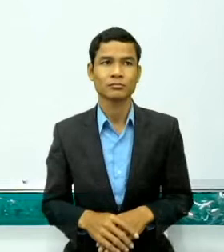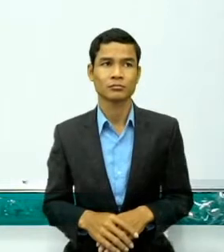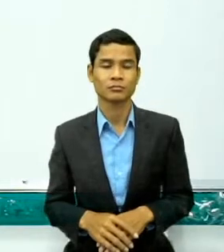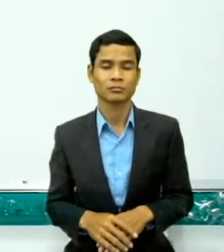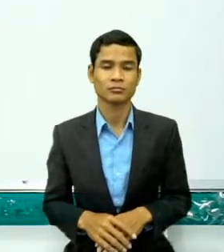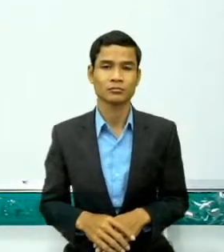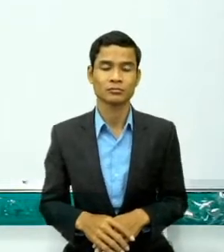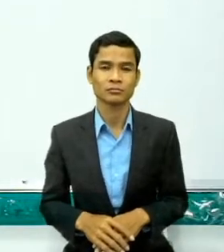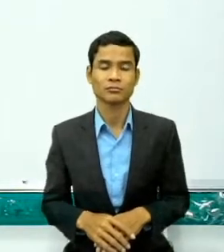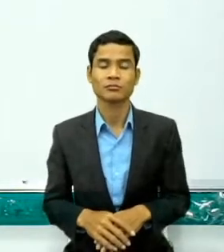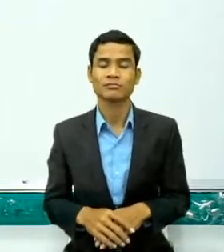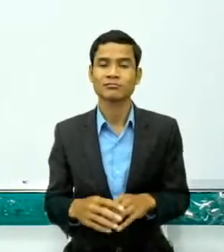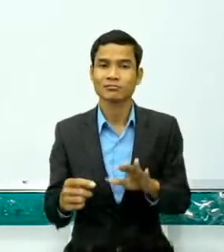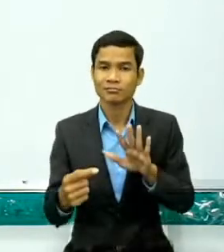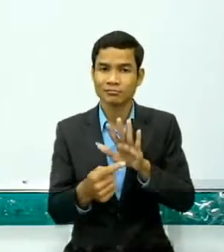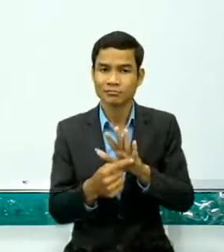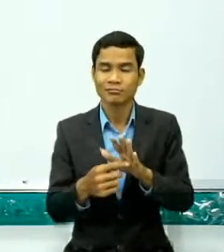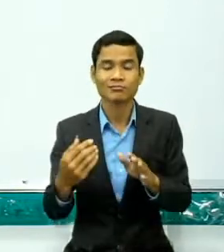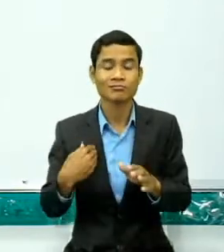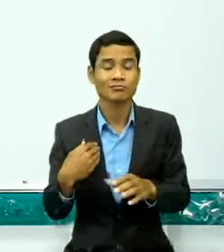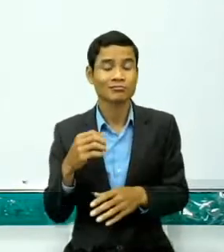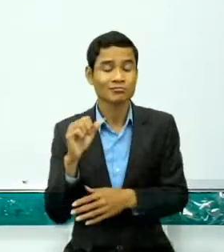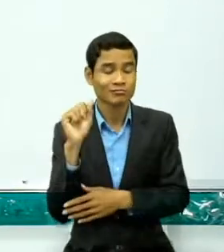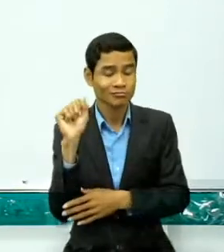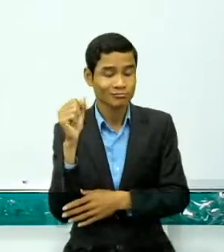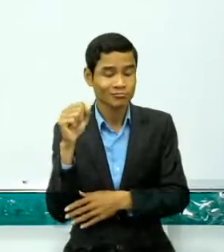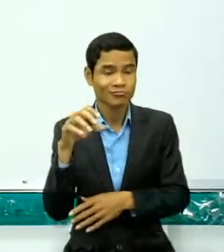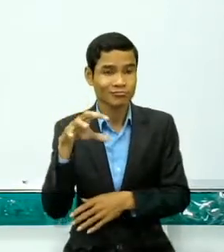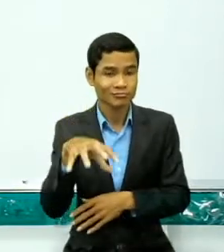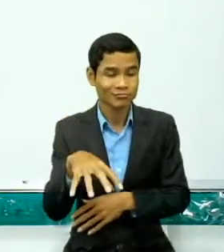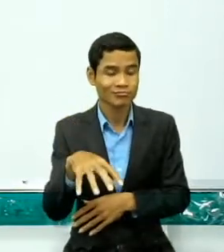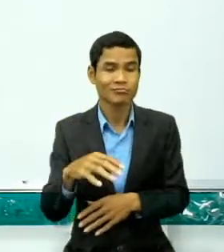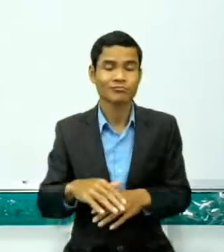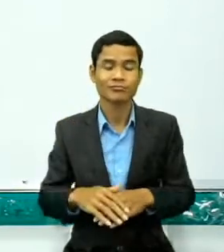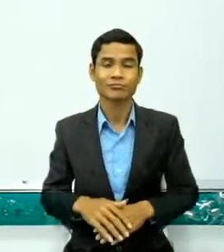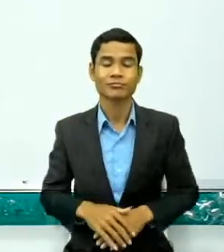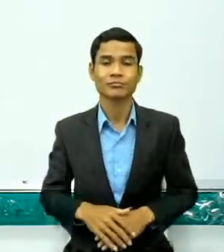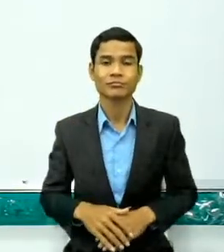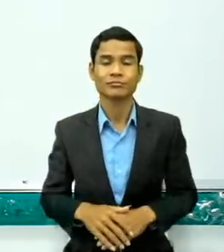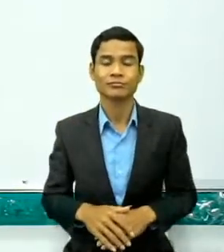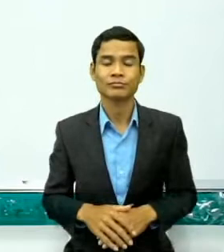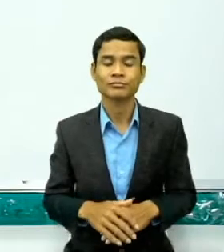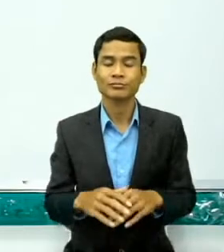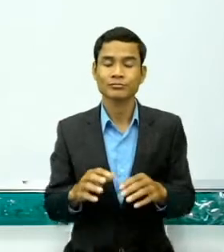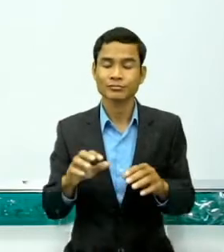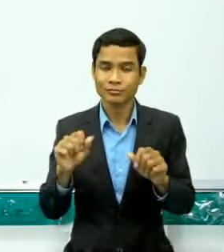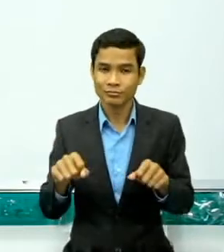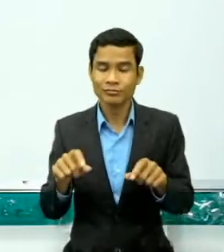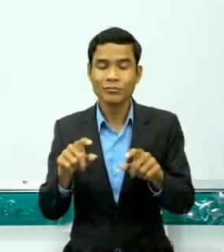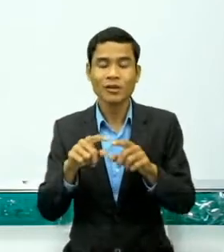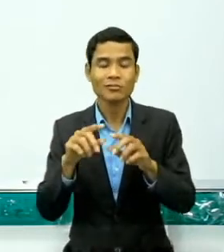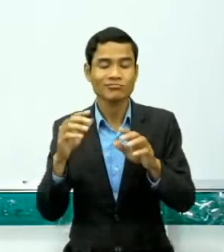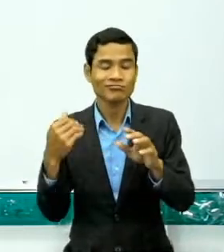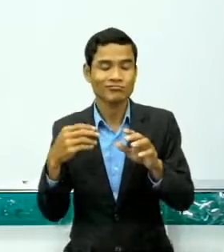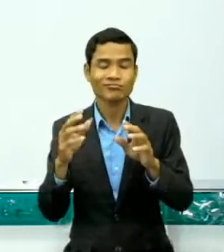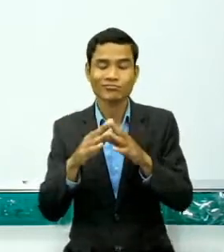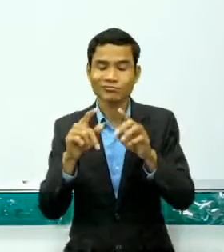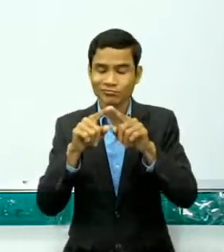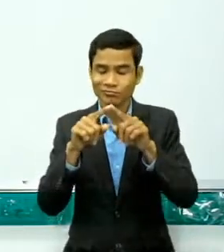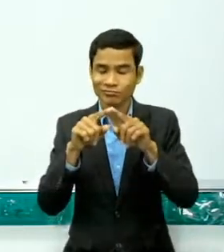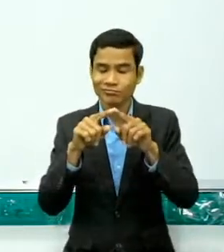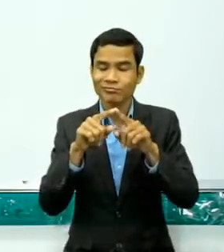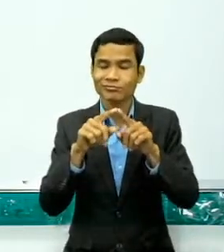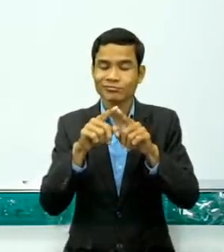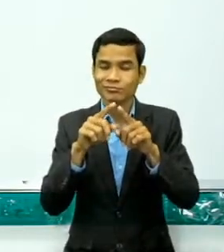ចាអញ្ចឹងស្រាក់អឺគឺមានទីតាំងចាគឺនៅសងខាងតួអក្សរណា